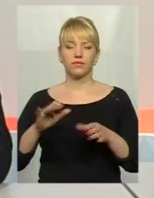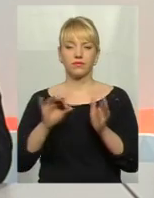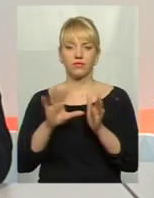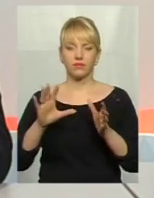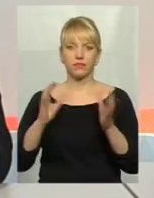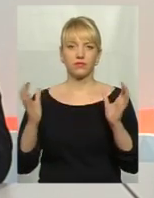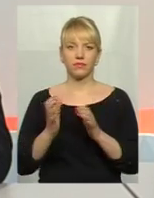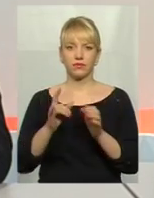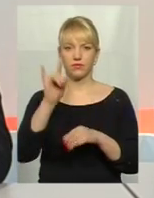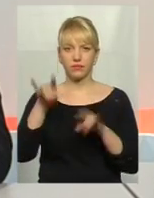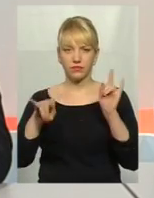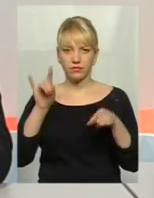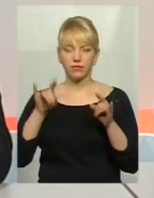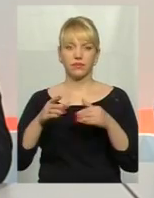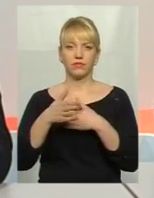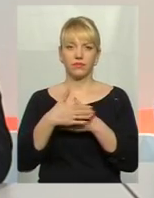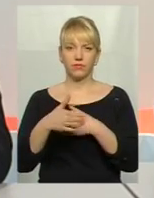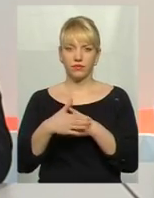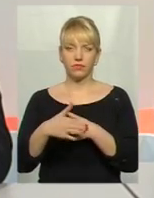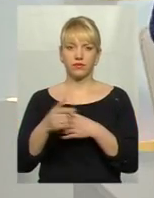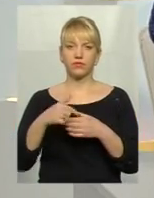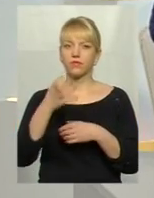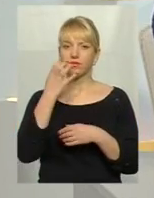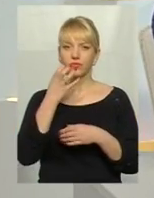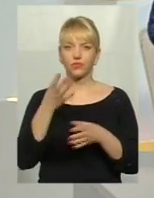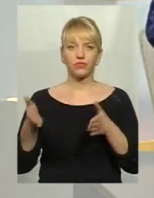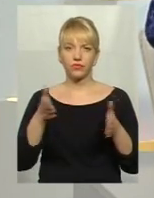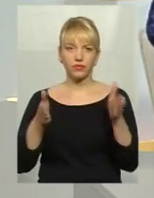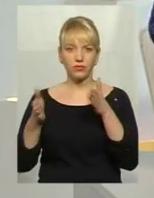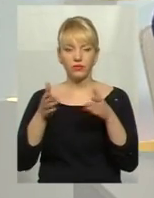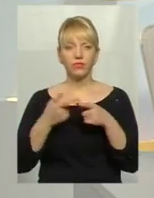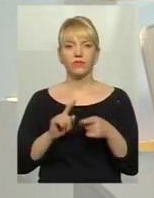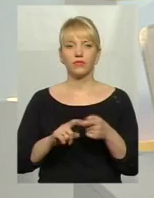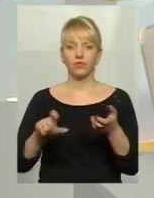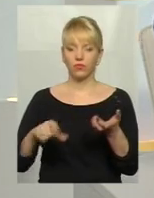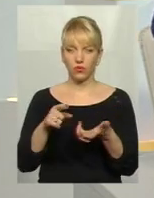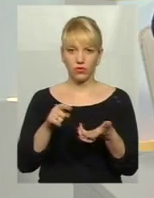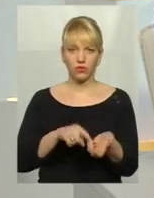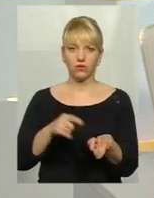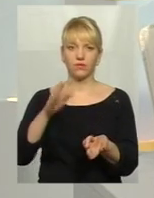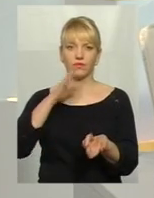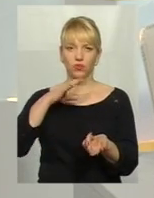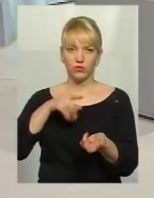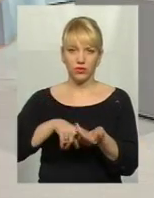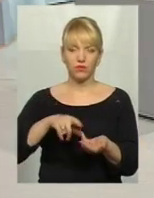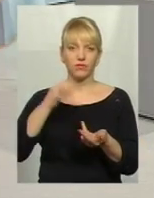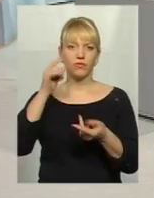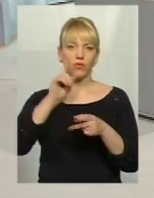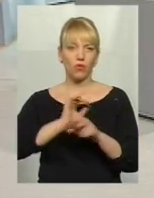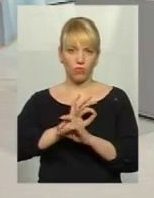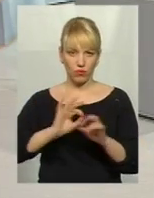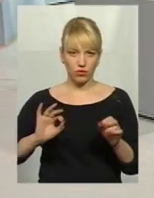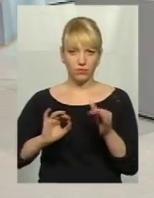вікна, двері, фасади, пінопласт, утеплення. Тобто дороги, вода, комфорт. По